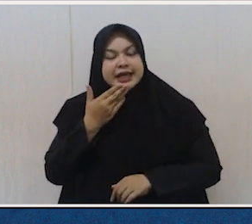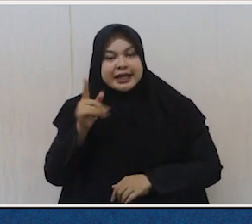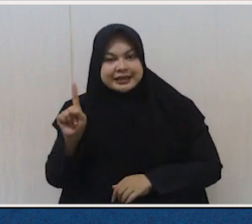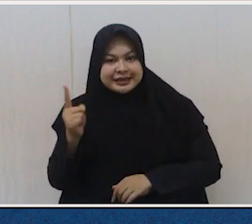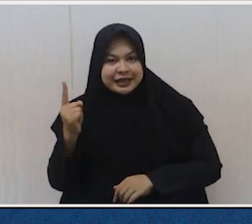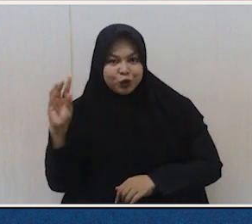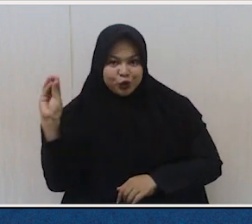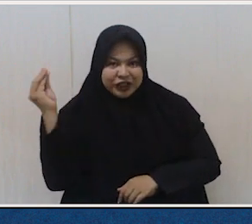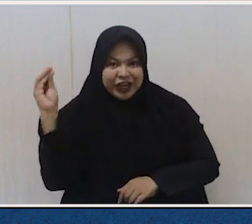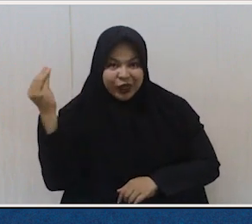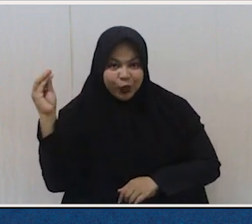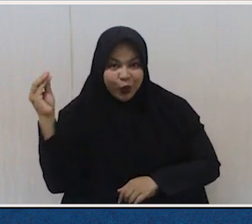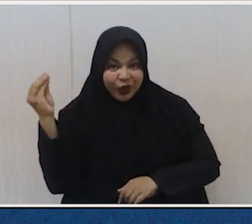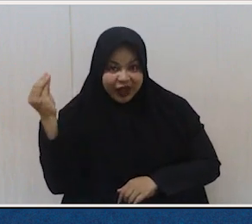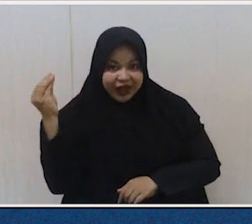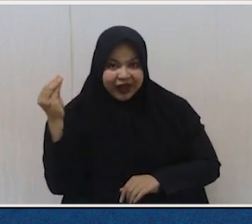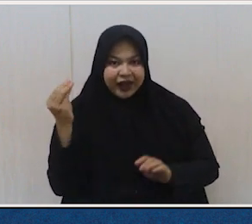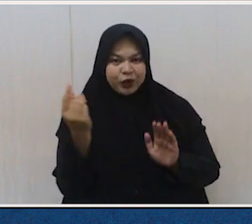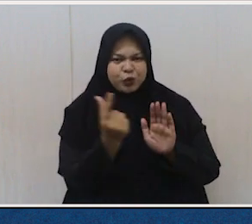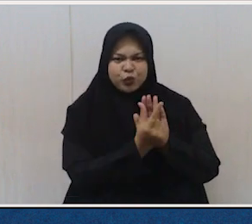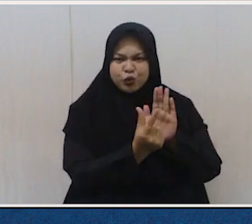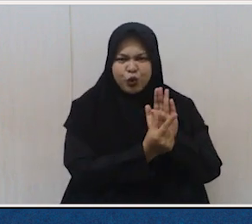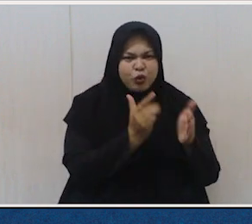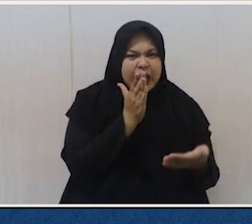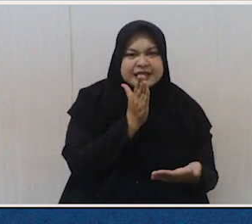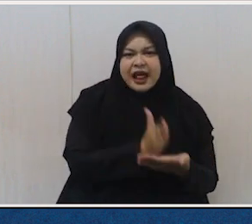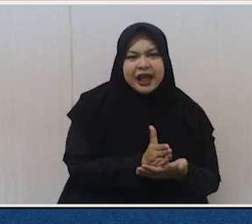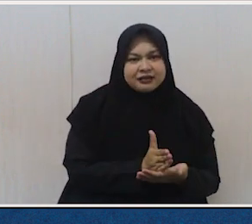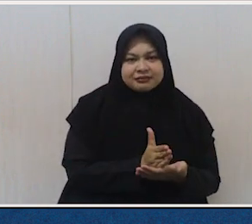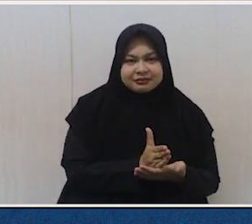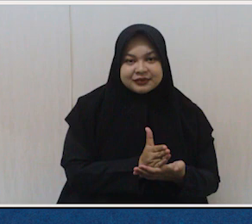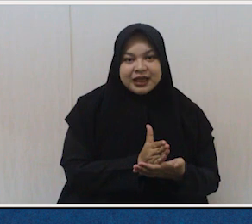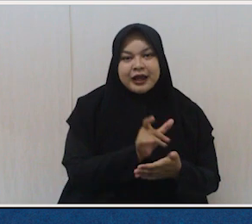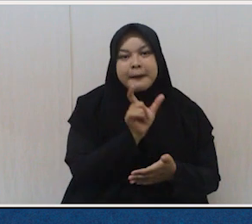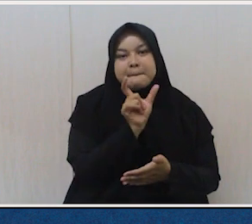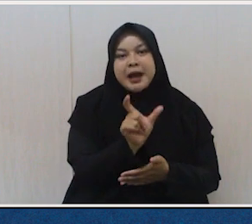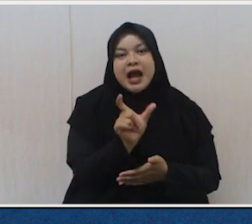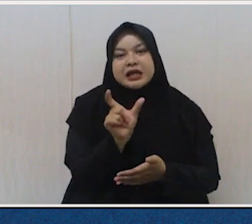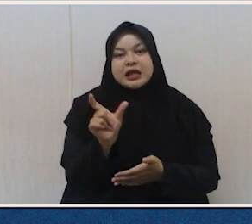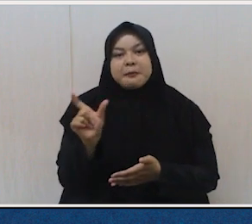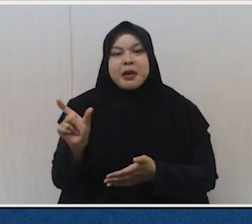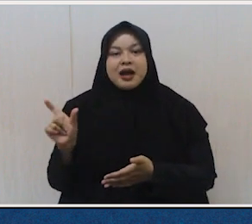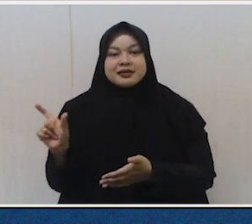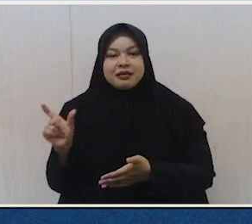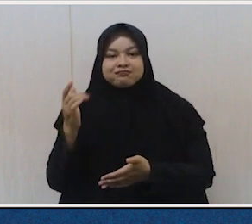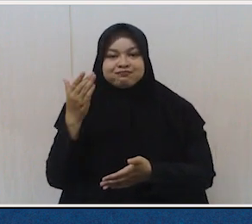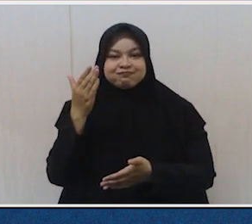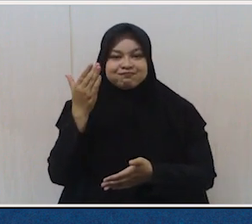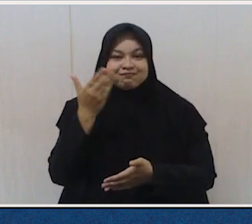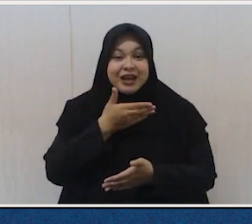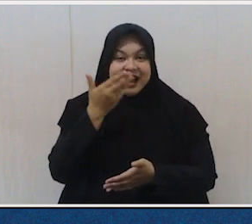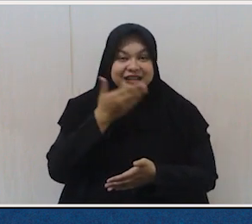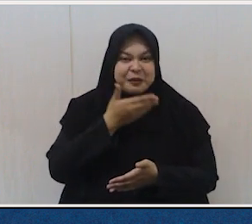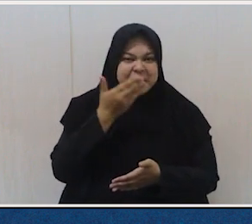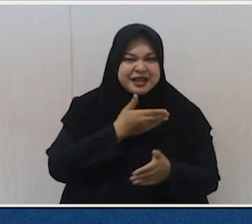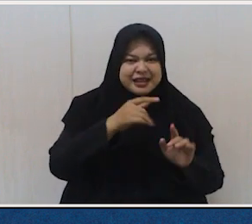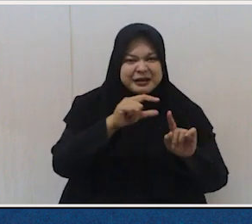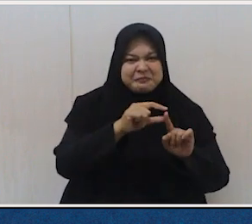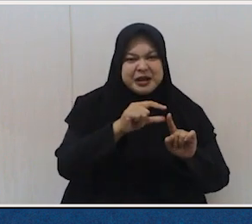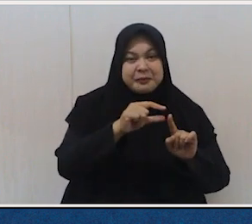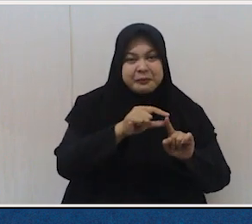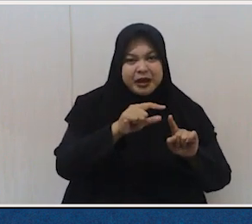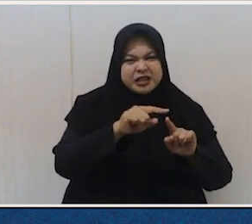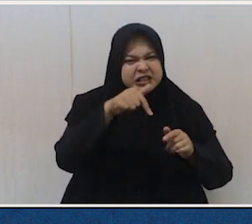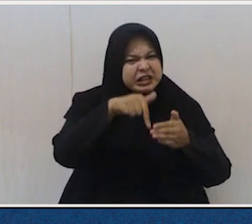satu direktoratnya Direktorat perundang-undangan itu sangat saklek dengan bahasa-bahasa yang ada di PP enggak sedetail itu